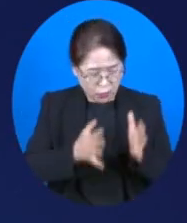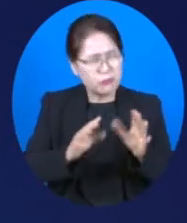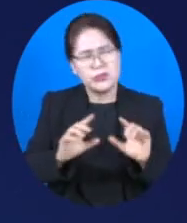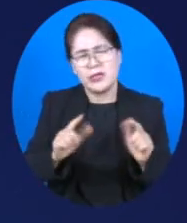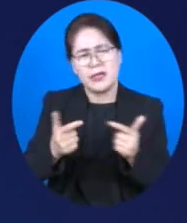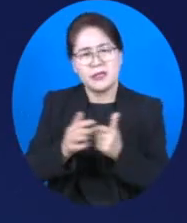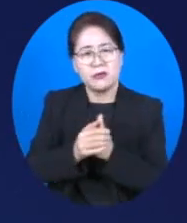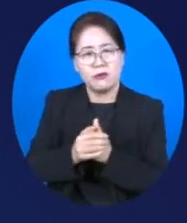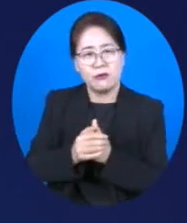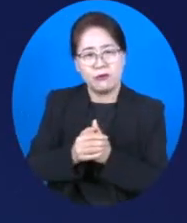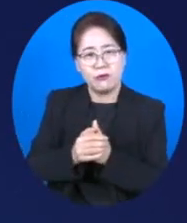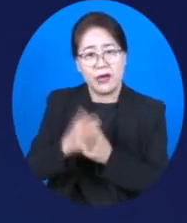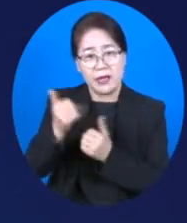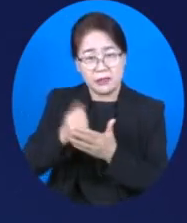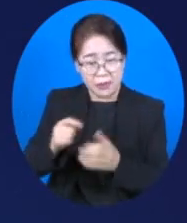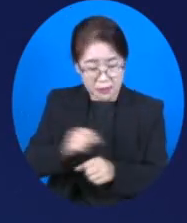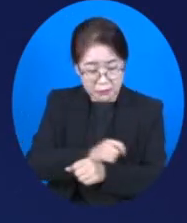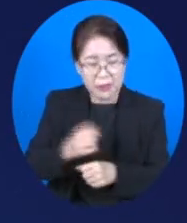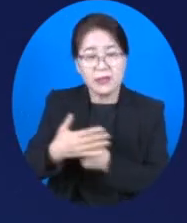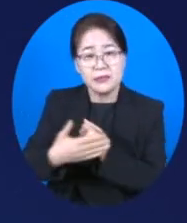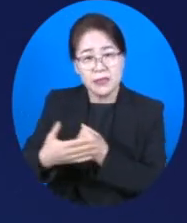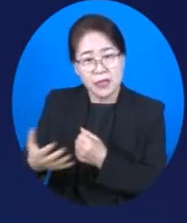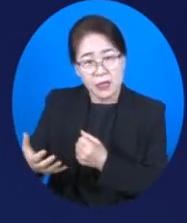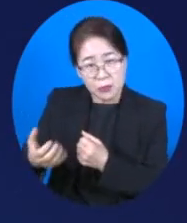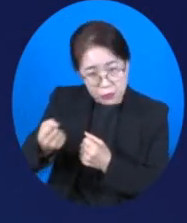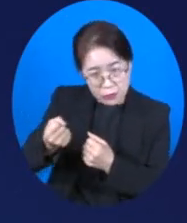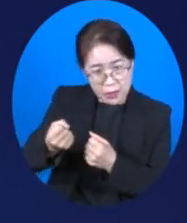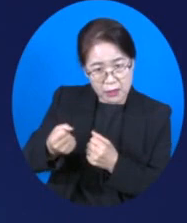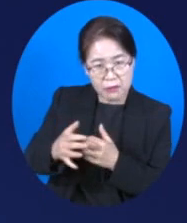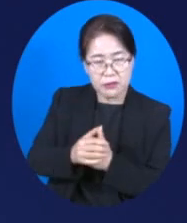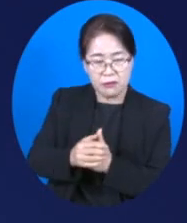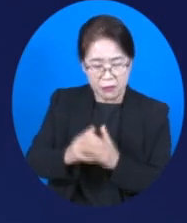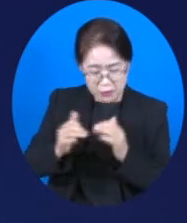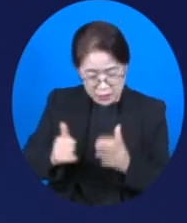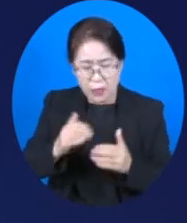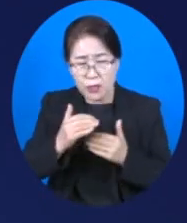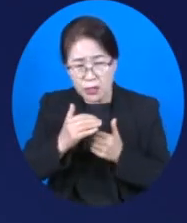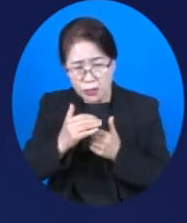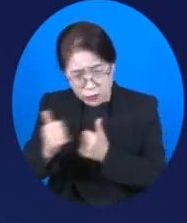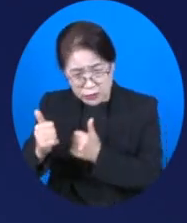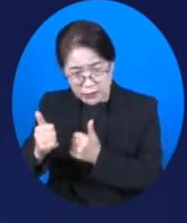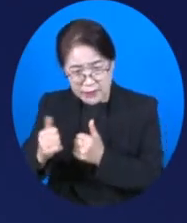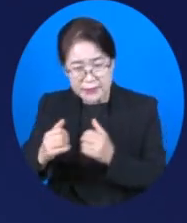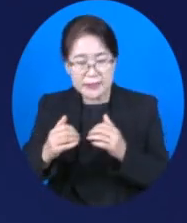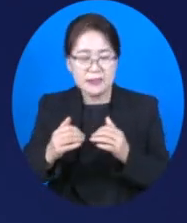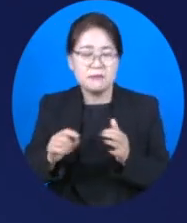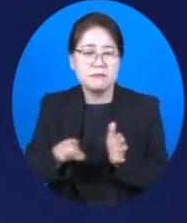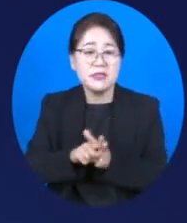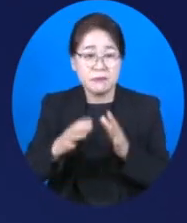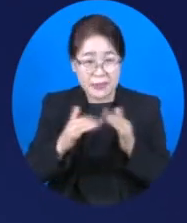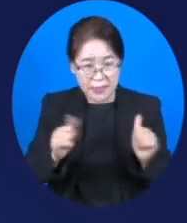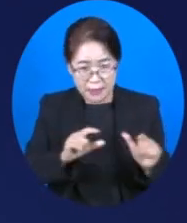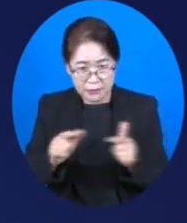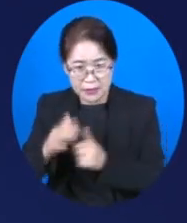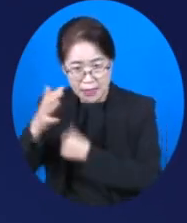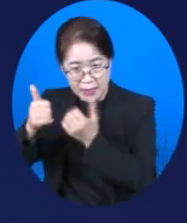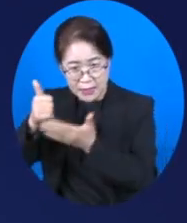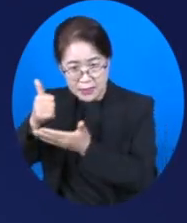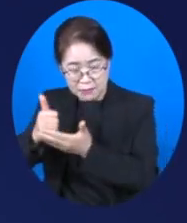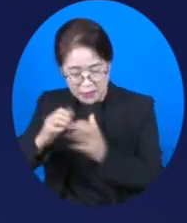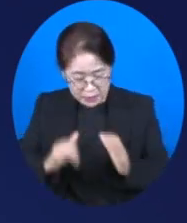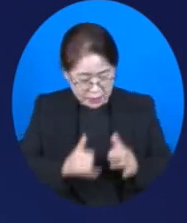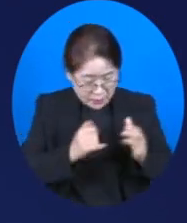여러분은 하나님의 특별한 은혜로 이 세상으로부터 부르심을 받은 하나님의 사람들입니다. 하나님은 이